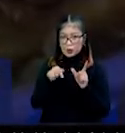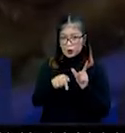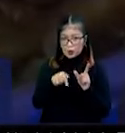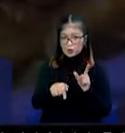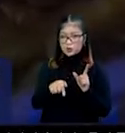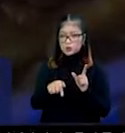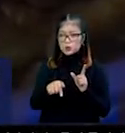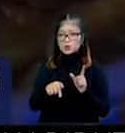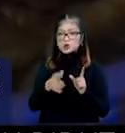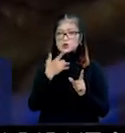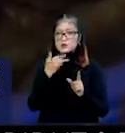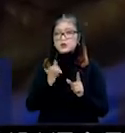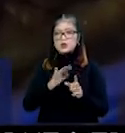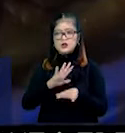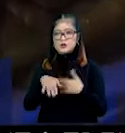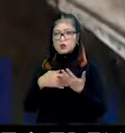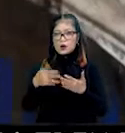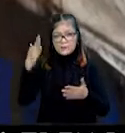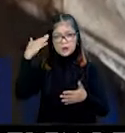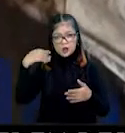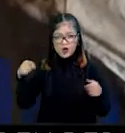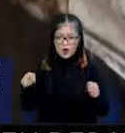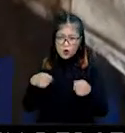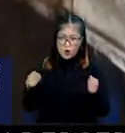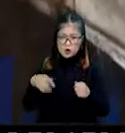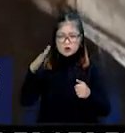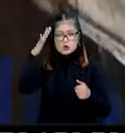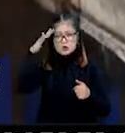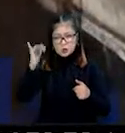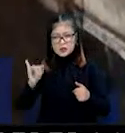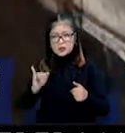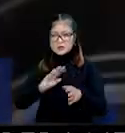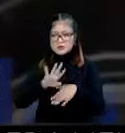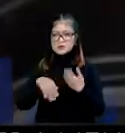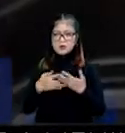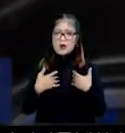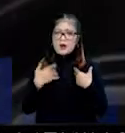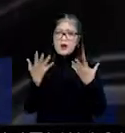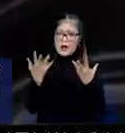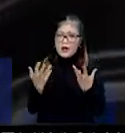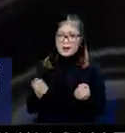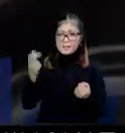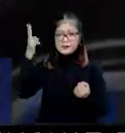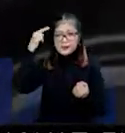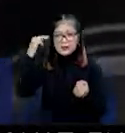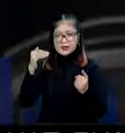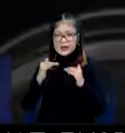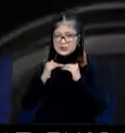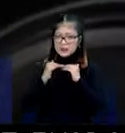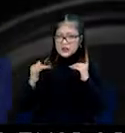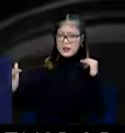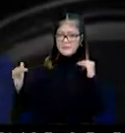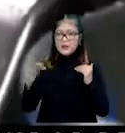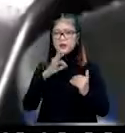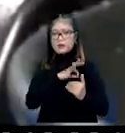langkanya minyak goreng para pedagang makanan berharap pemerintah dapat menstabilkan harga kebutuhan info kok agar penghasilan mereka